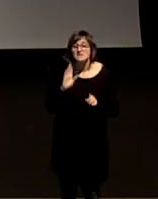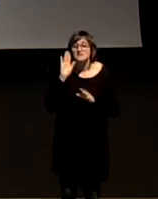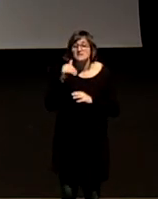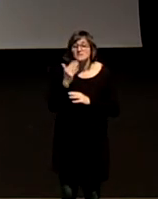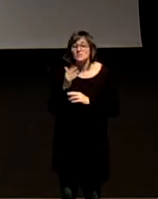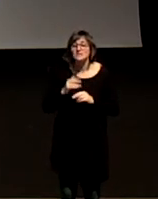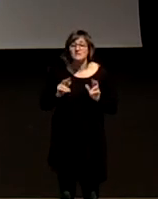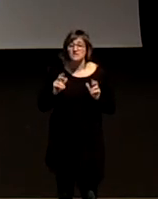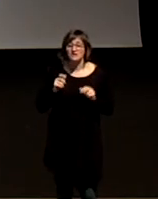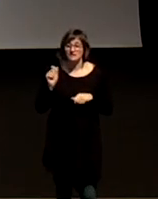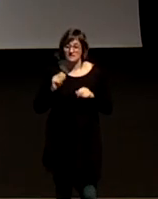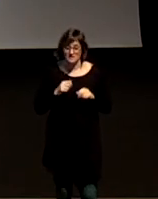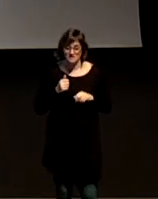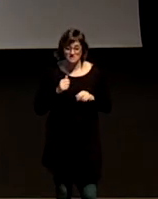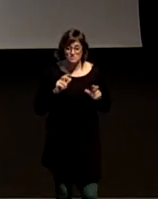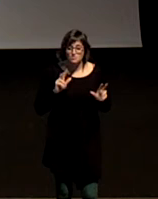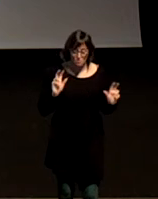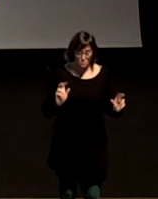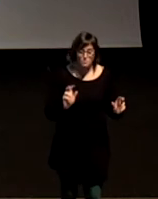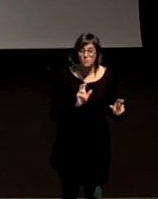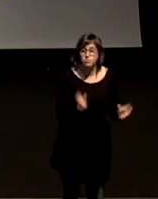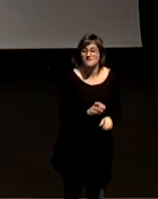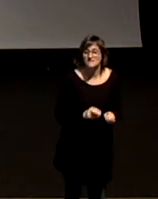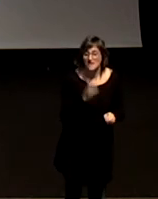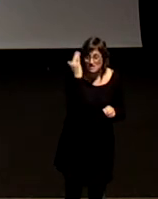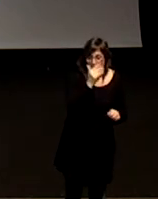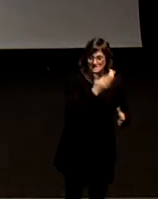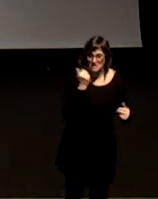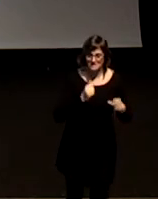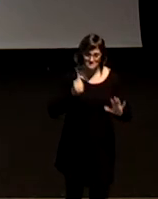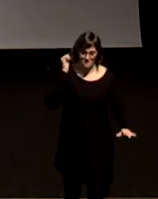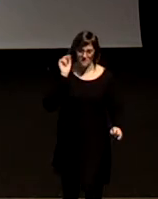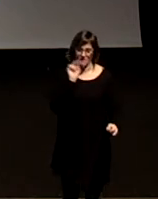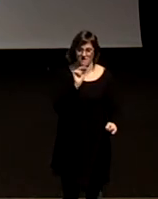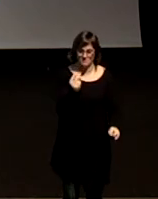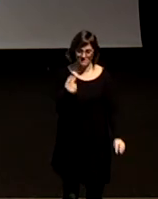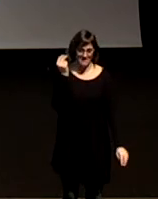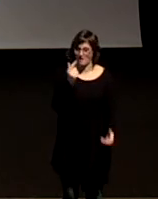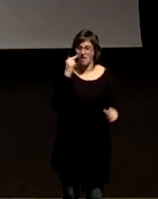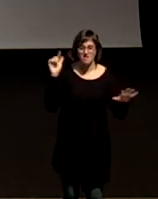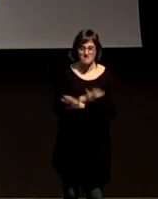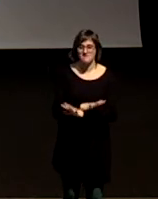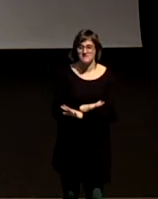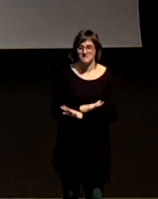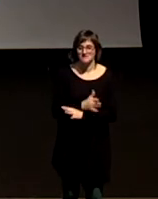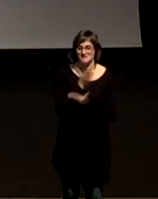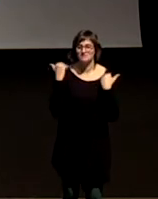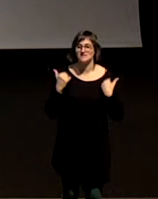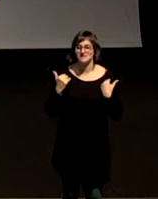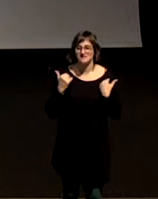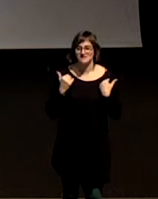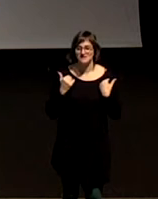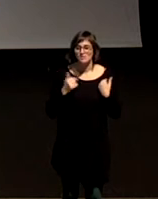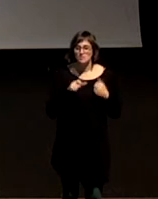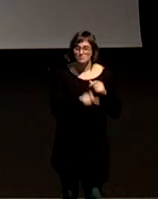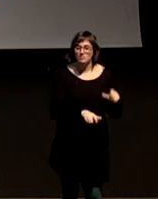ses proies et ses prédateurs ne savent pas si leurs gardes ou si elle regarde dans l'autre sens donc par rapport à ces pros